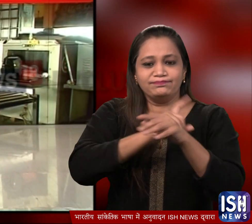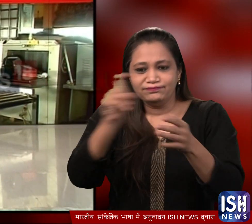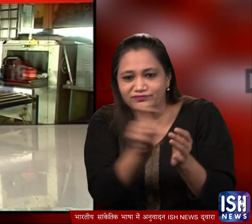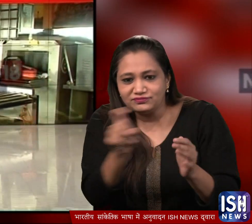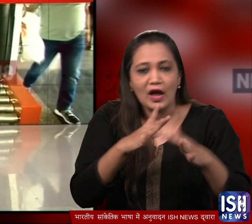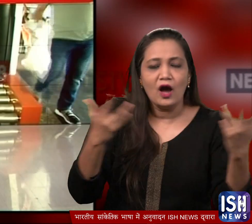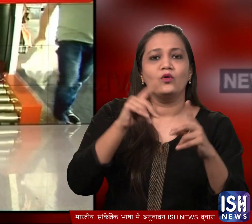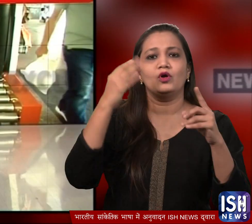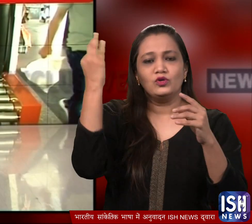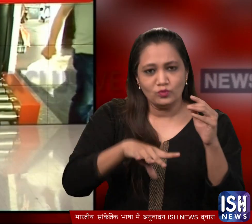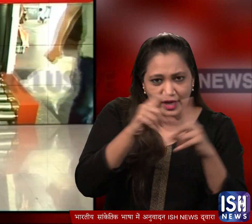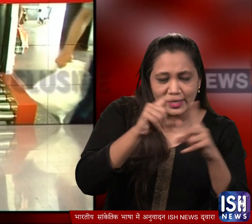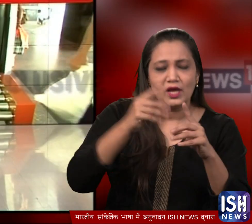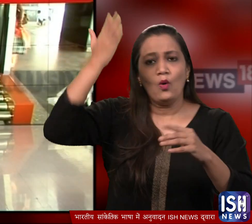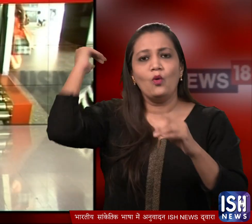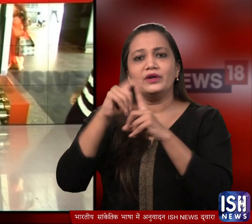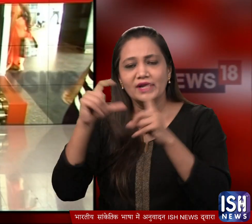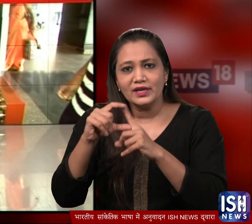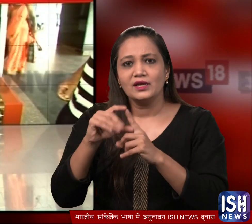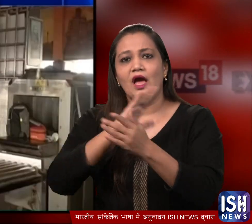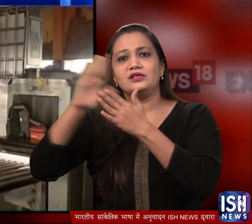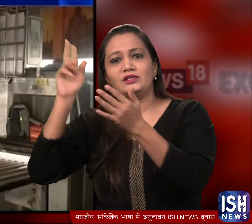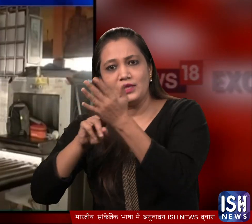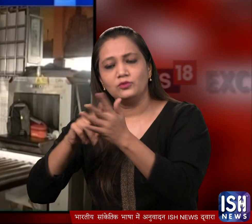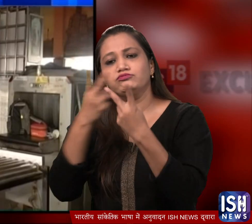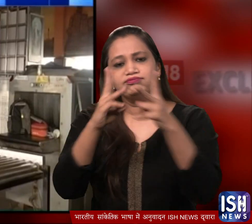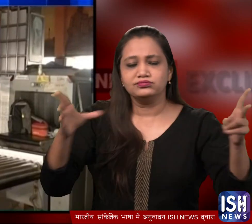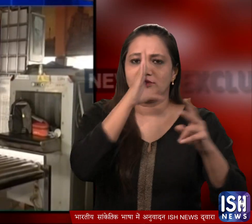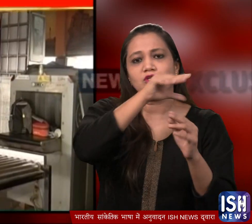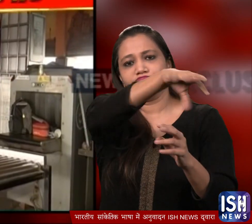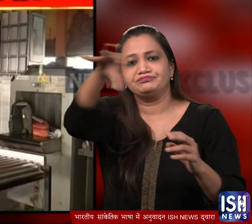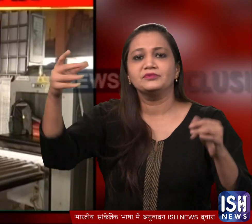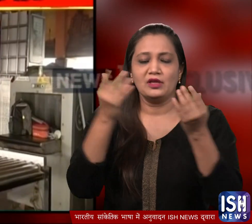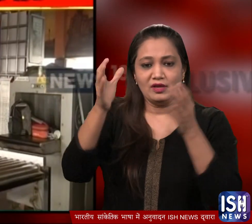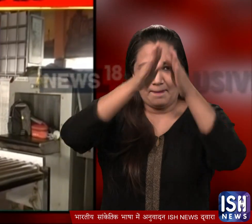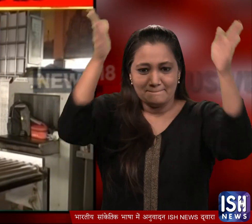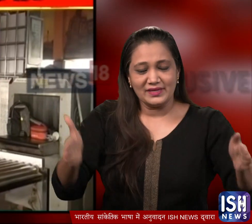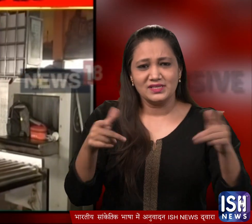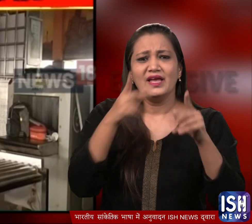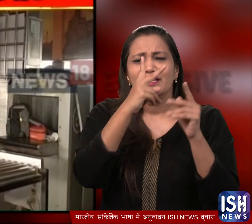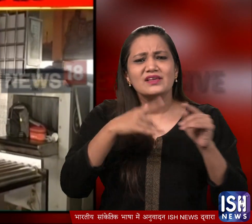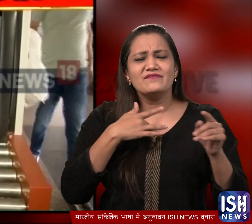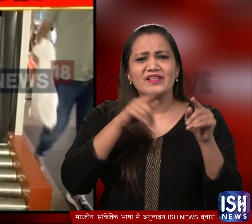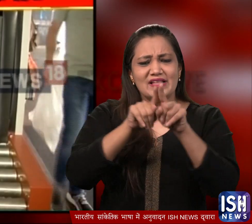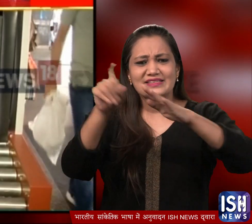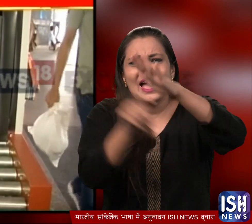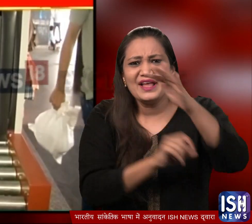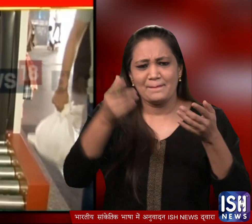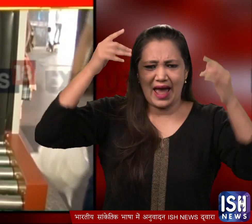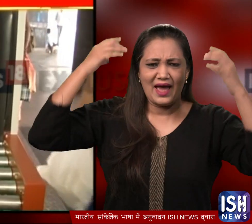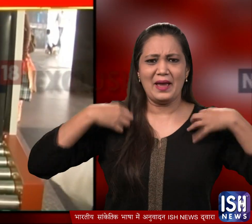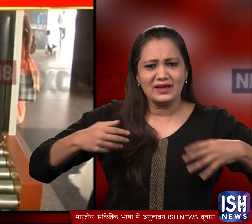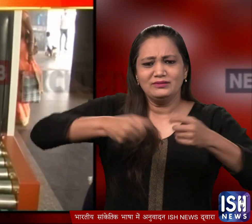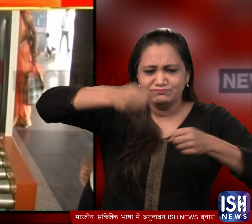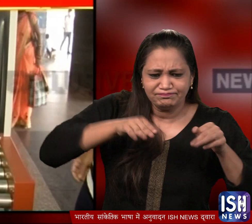पुरानी दिल्ली और हजरत निजामुद्दीन रेलवे स्टेशनों पर लगाई गई, जो देखने में हूबहू किसी स्कैनिंग मशीन की तरह ही हैं, लेकिन